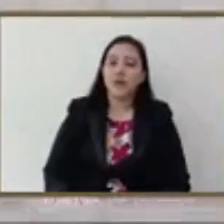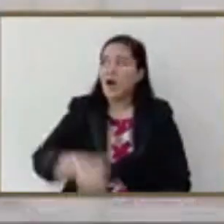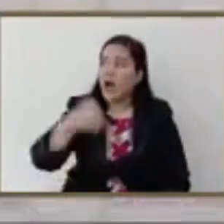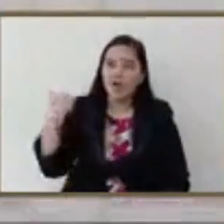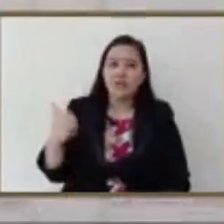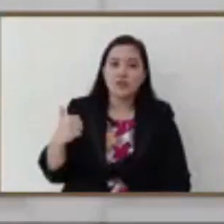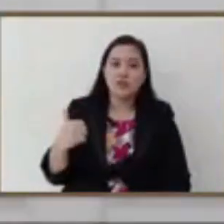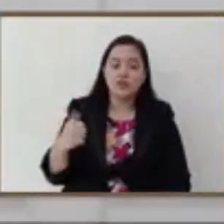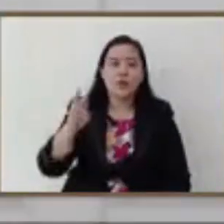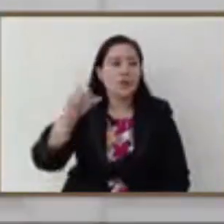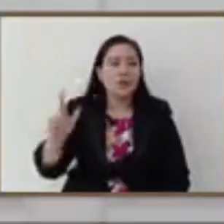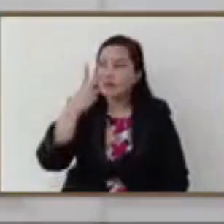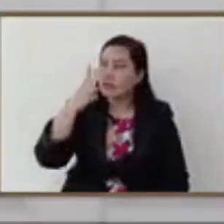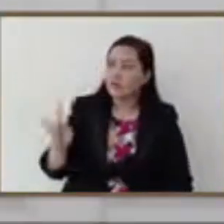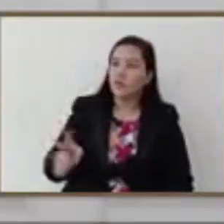taas?